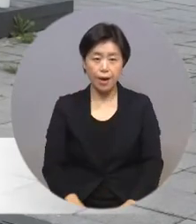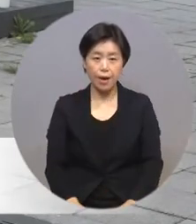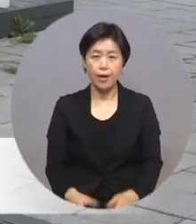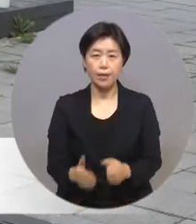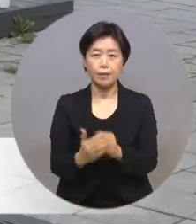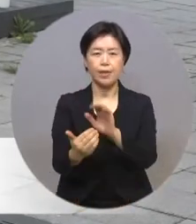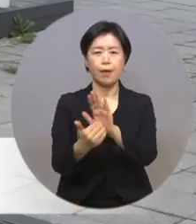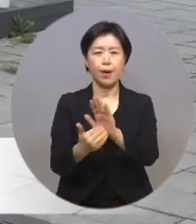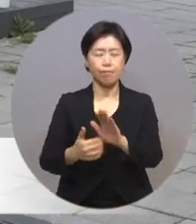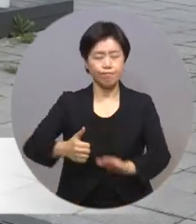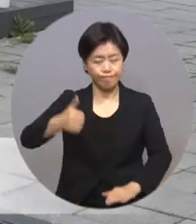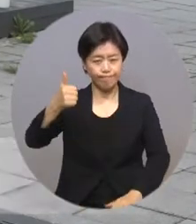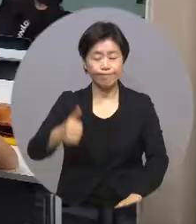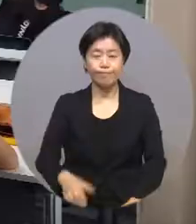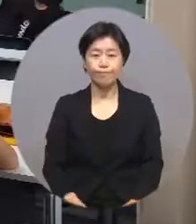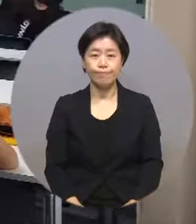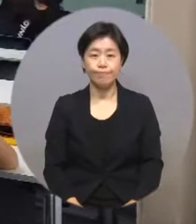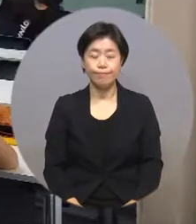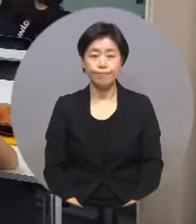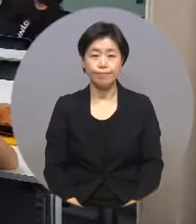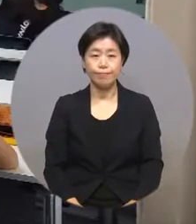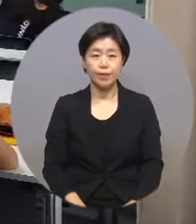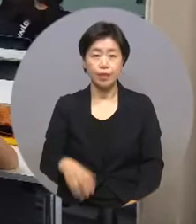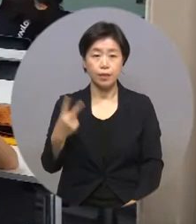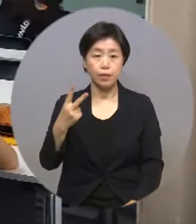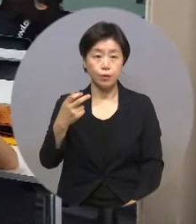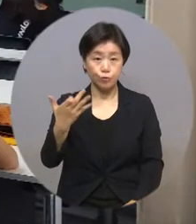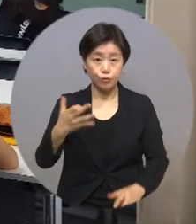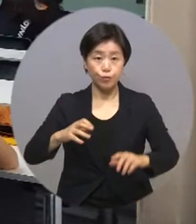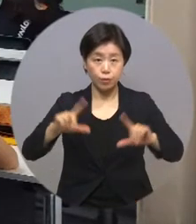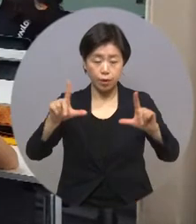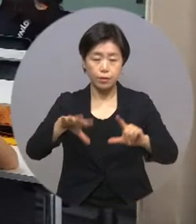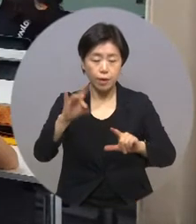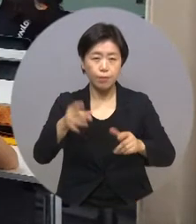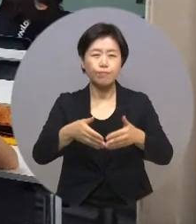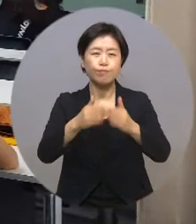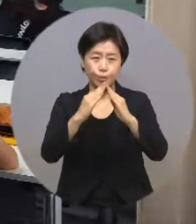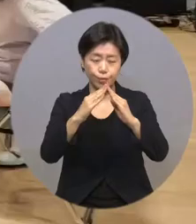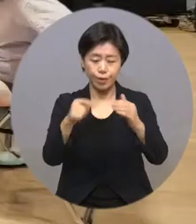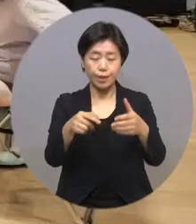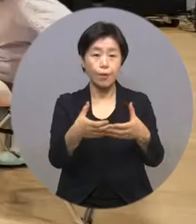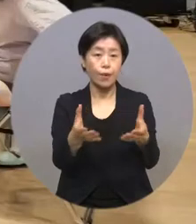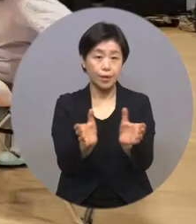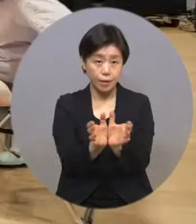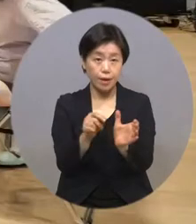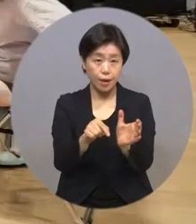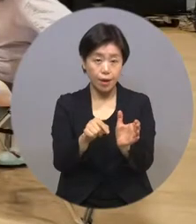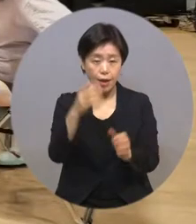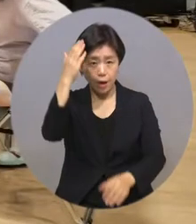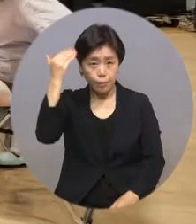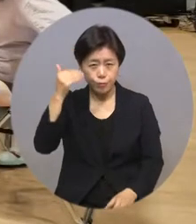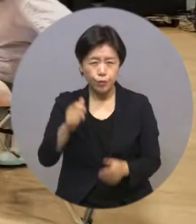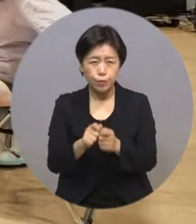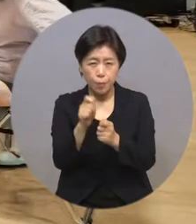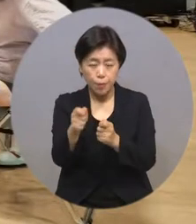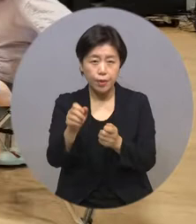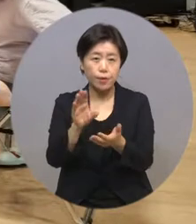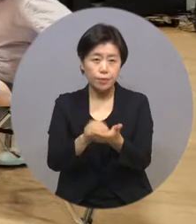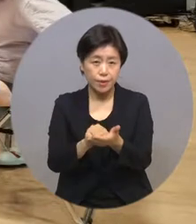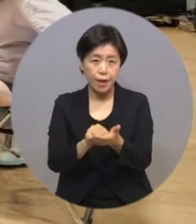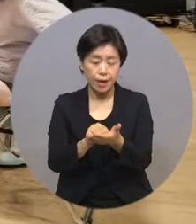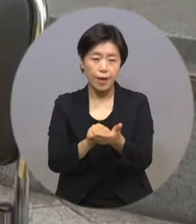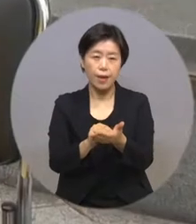예방이 우선이라고 생각을 합니다. 2019년 발족된 OCU 활동단은 한국 도박 문제 예방